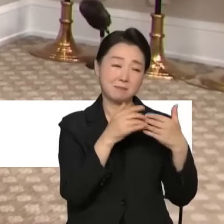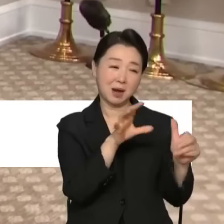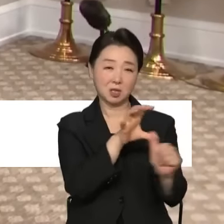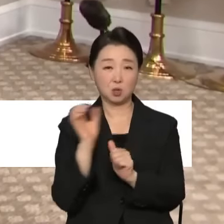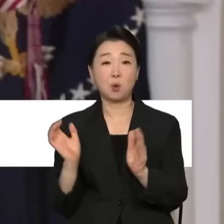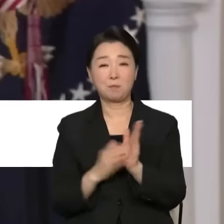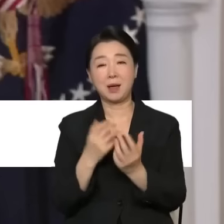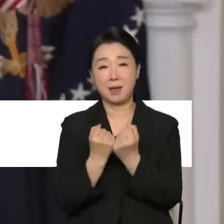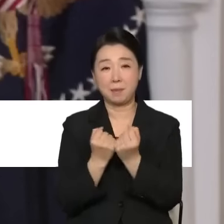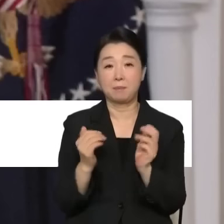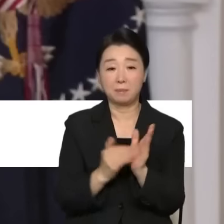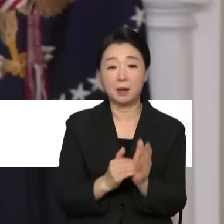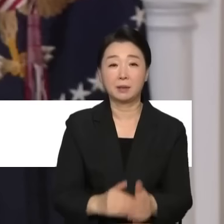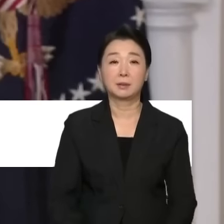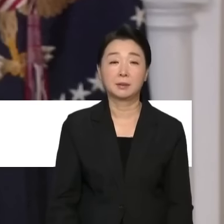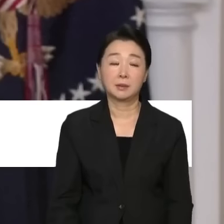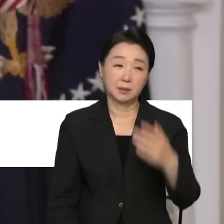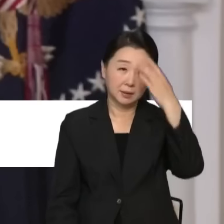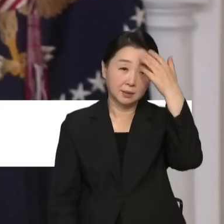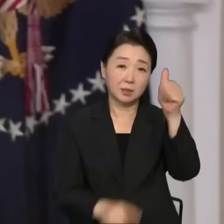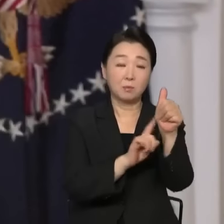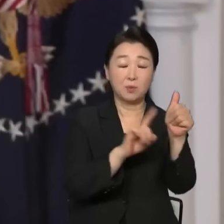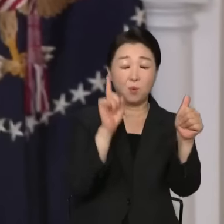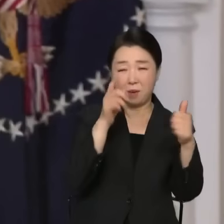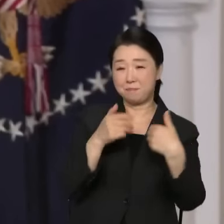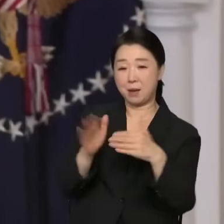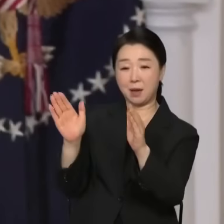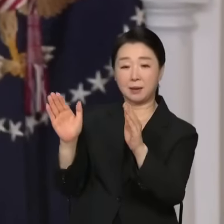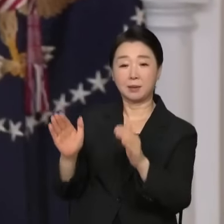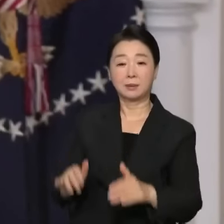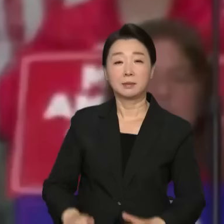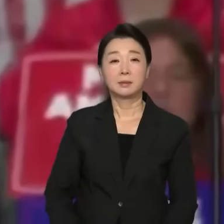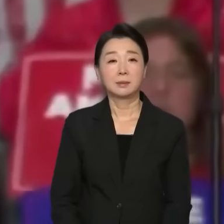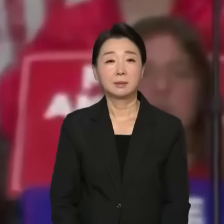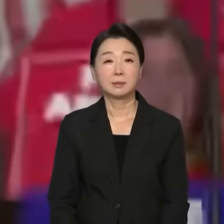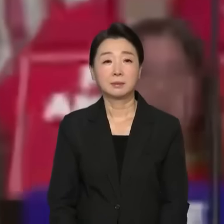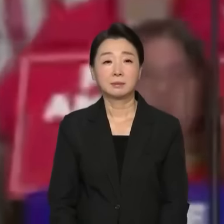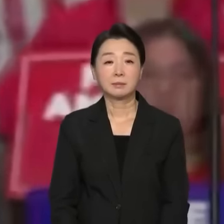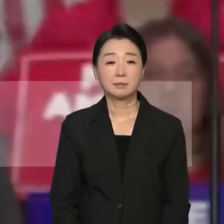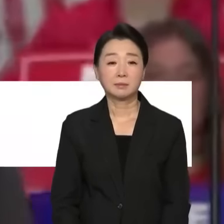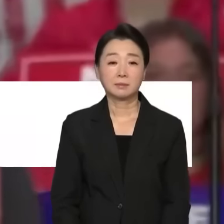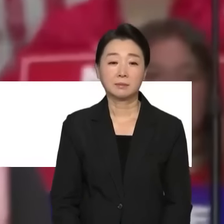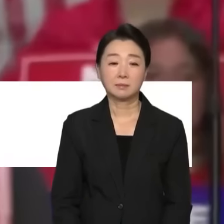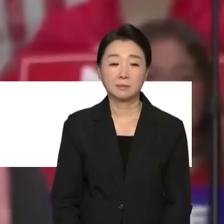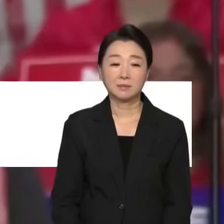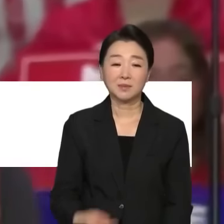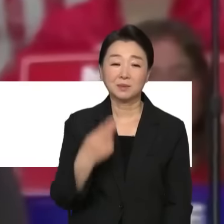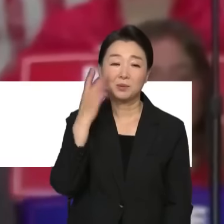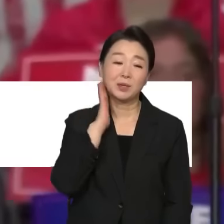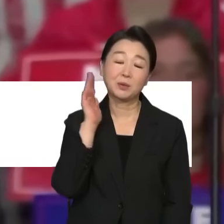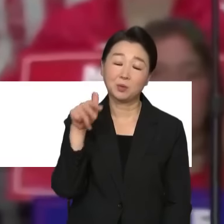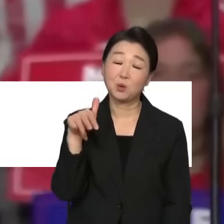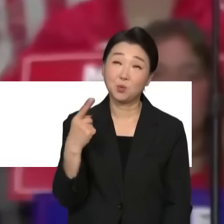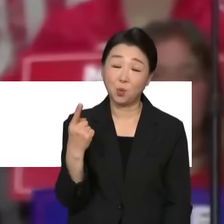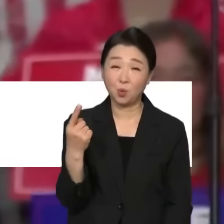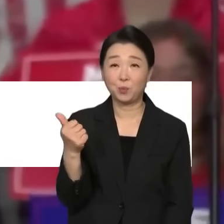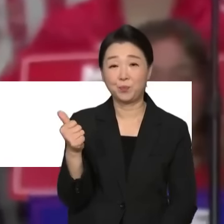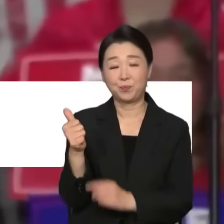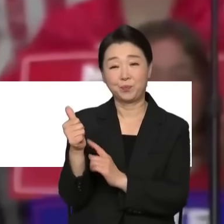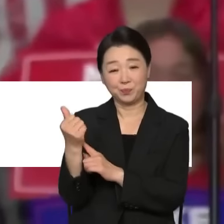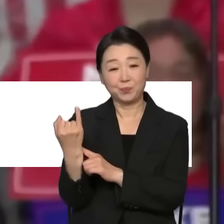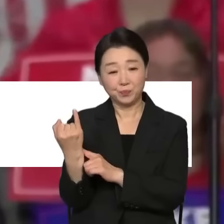뿐이라고 해명에 나섰지만 트럼프는 곧바로 역공을 펼쳤습니다. Joe Biden finally said what he and